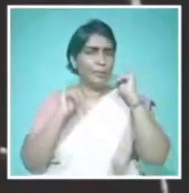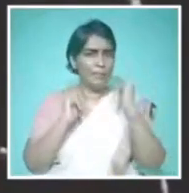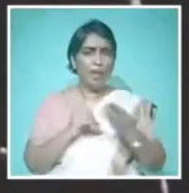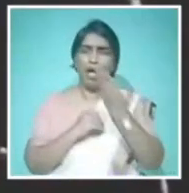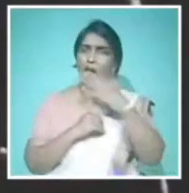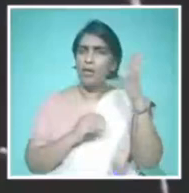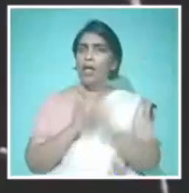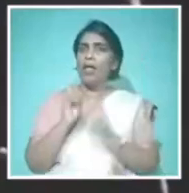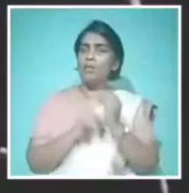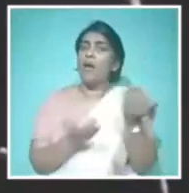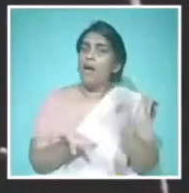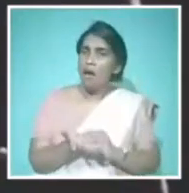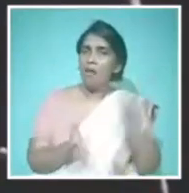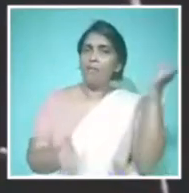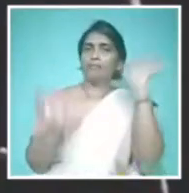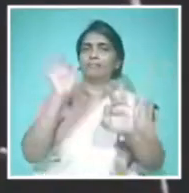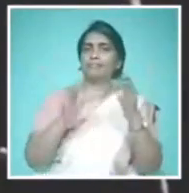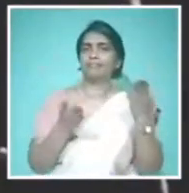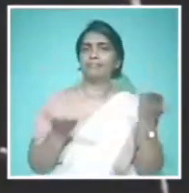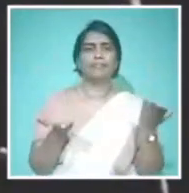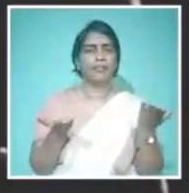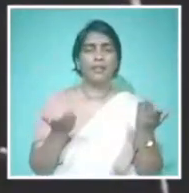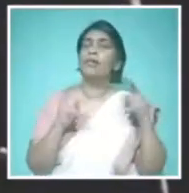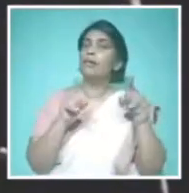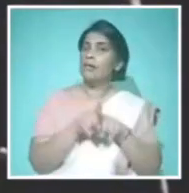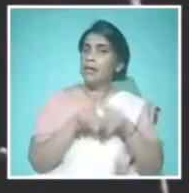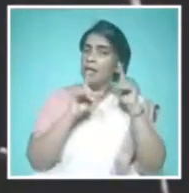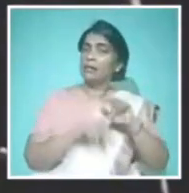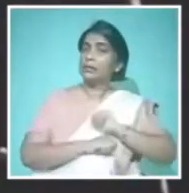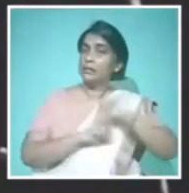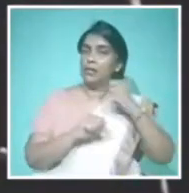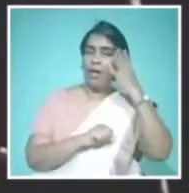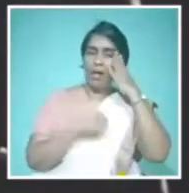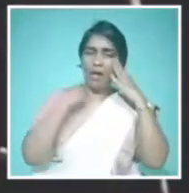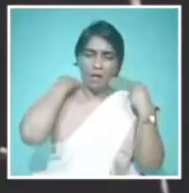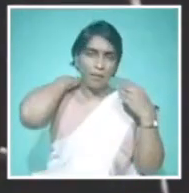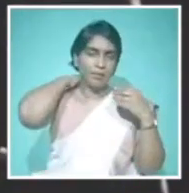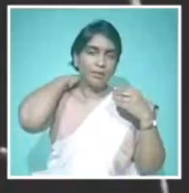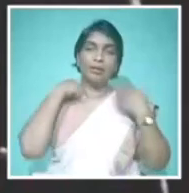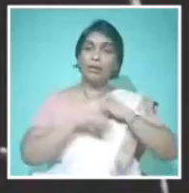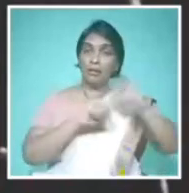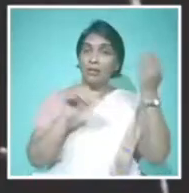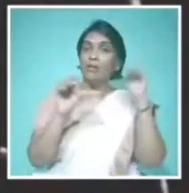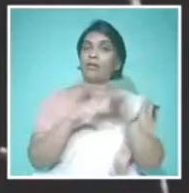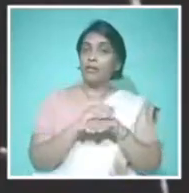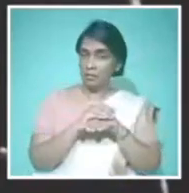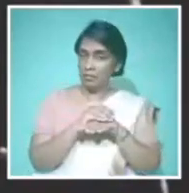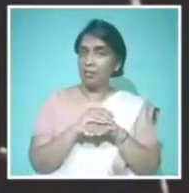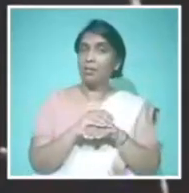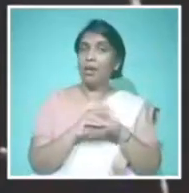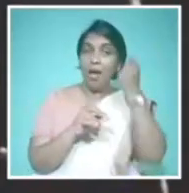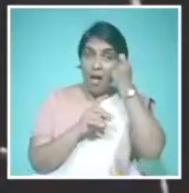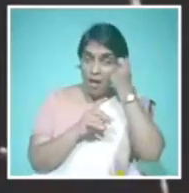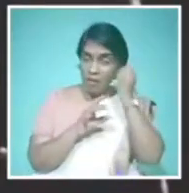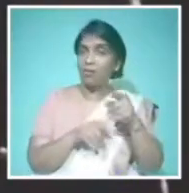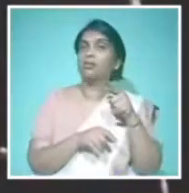elawa pu amati orang roti kama ayat anwa. Ewa game, ada me aragale amata kamila, aragale tulis ngapu. Me adahas solat